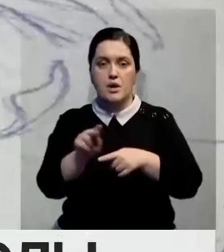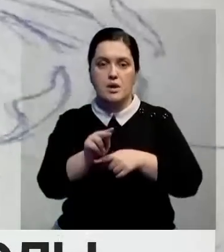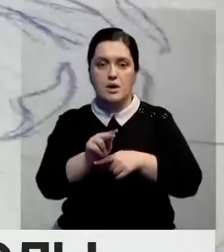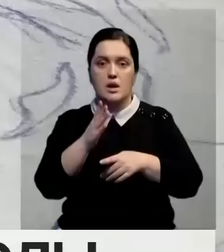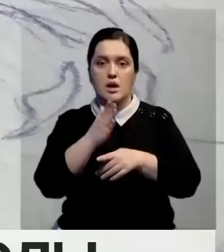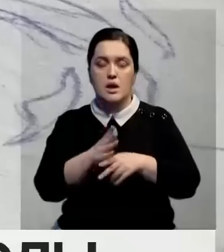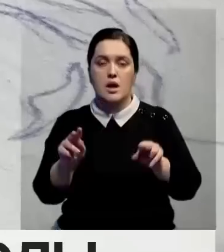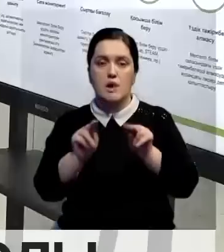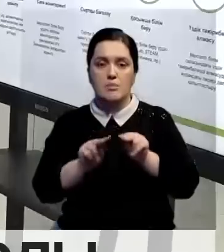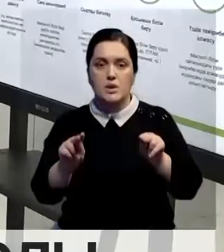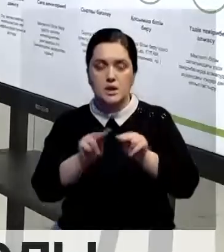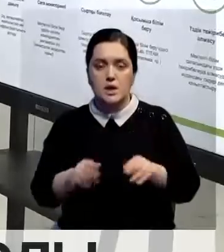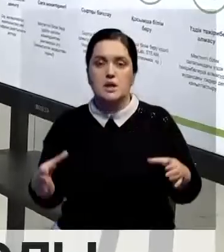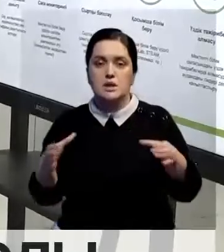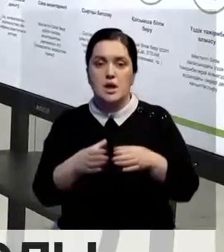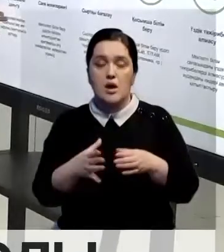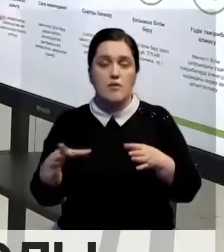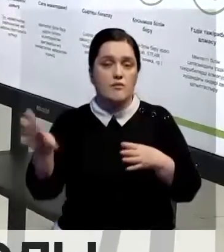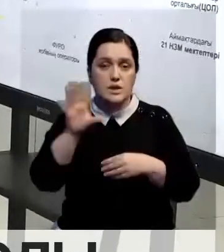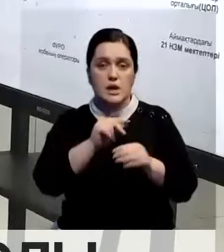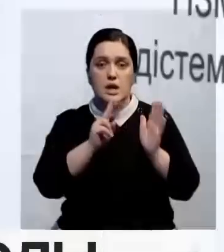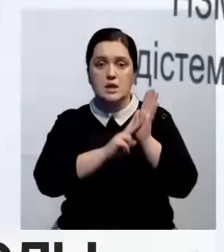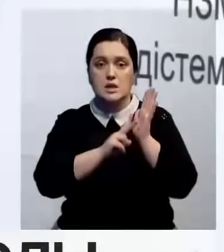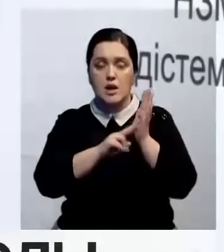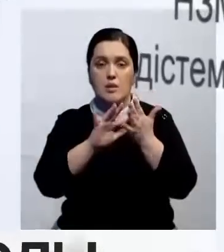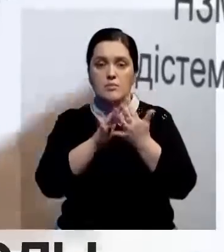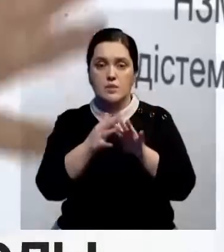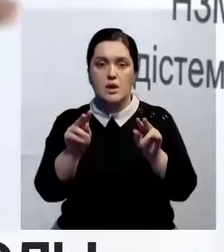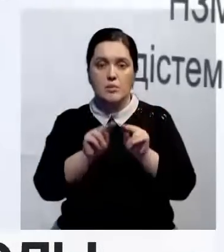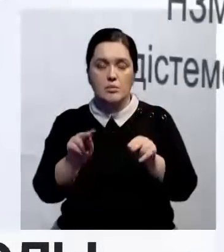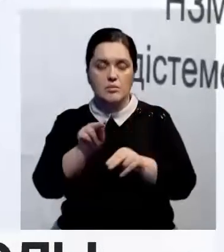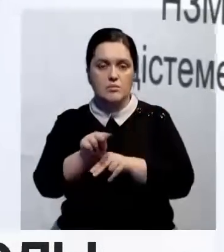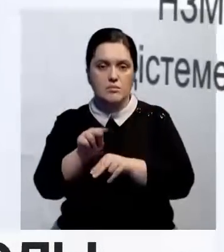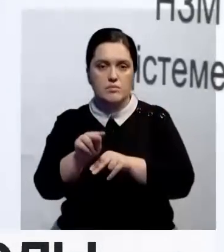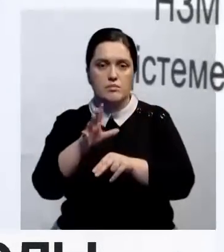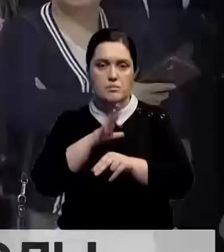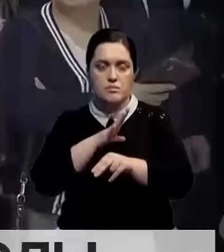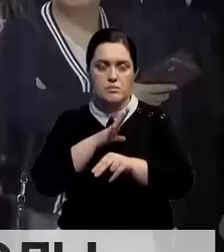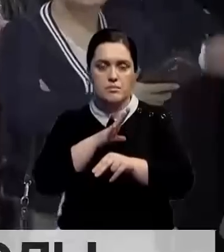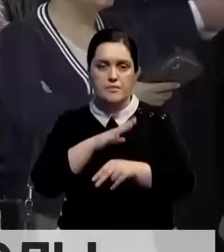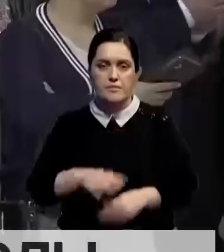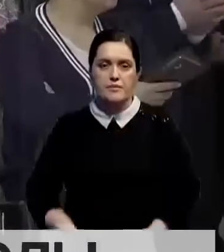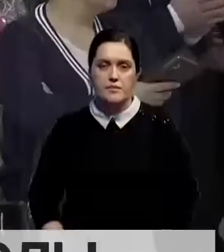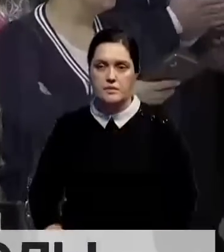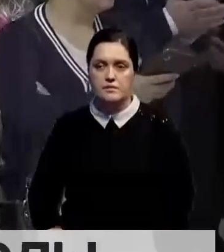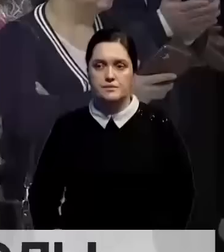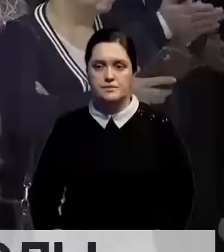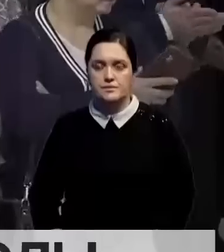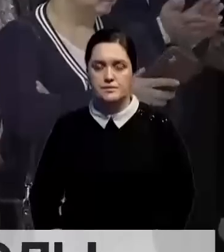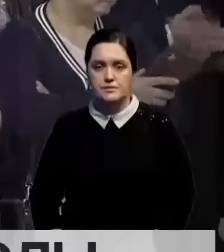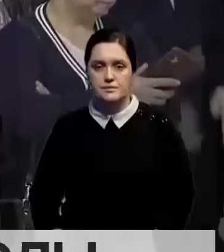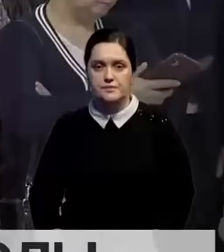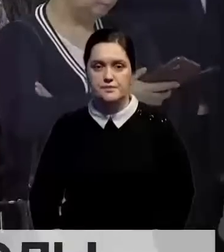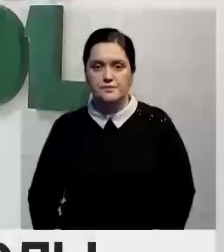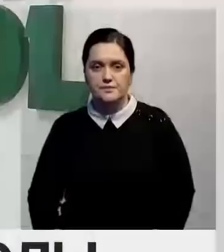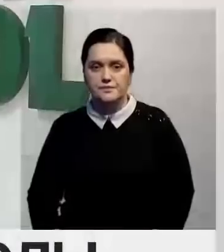затронула педагогический состав. Все 70 сельских педагогов прошли курсы повышения квалификации. Альбина Кумаргалиева, Канат